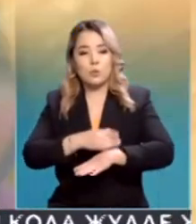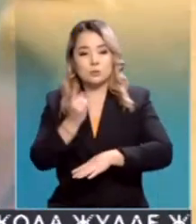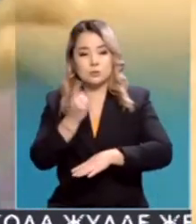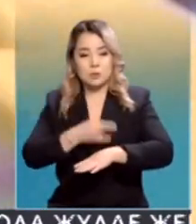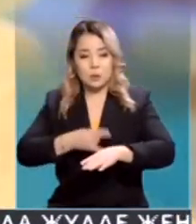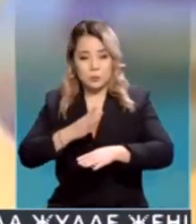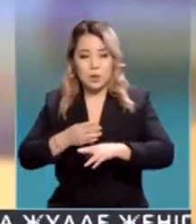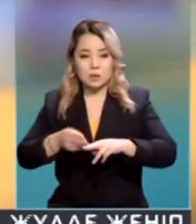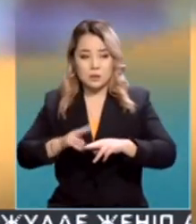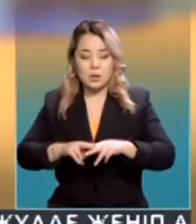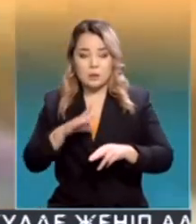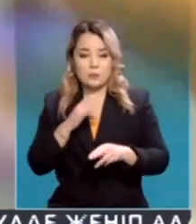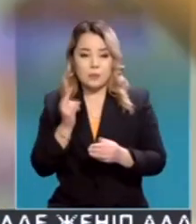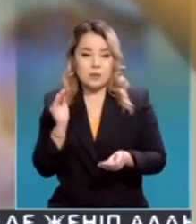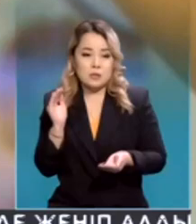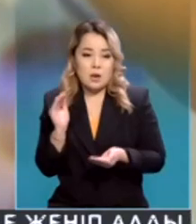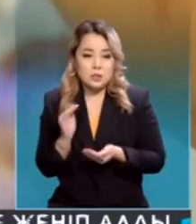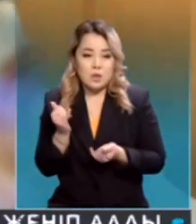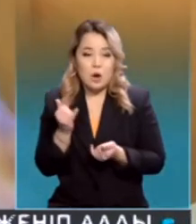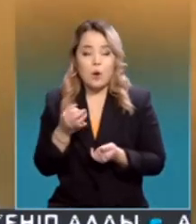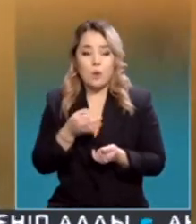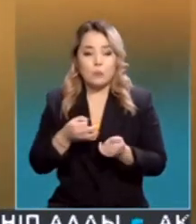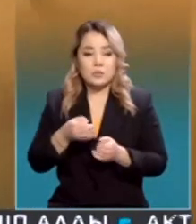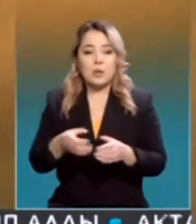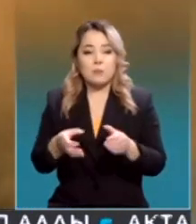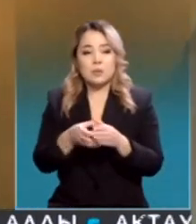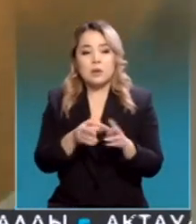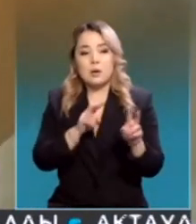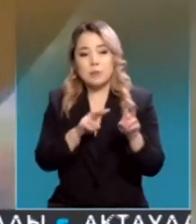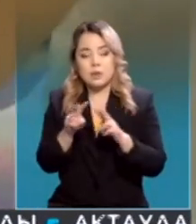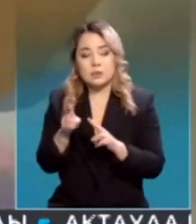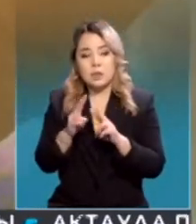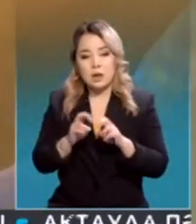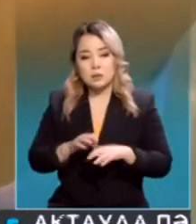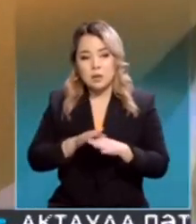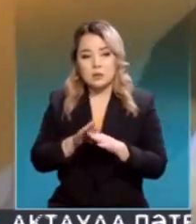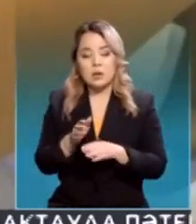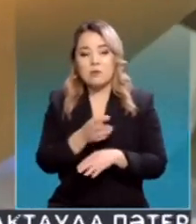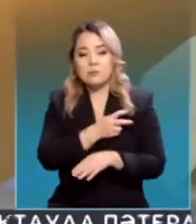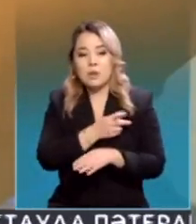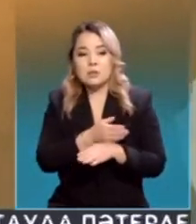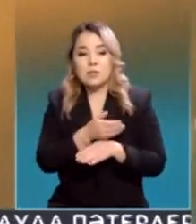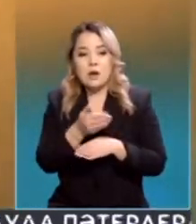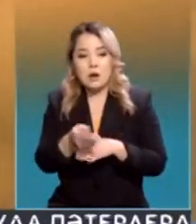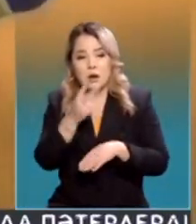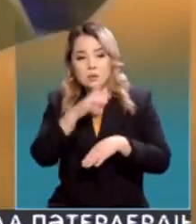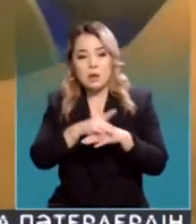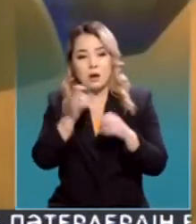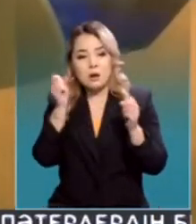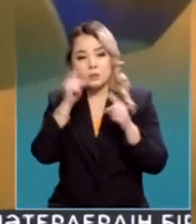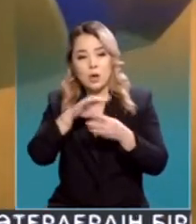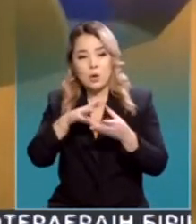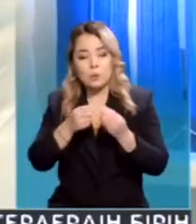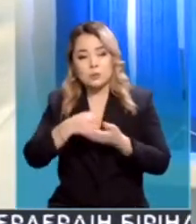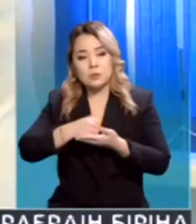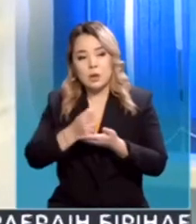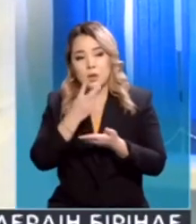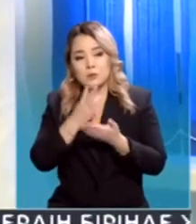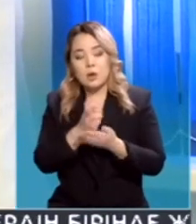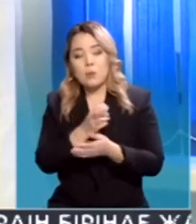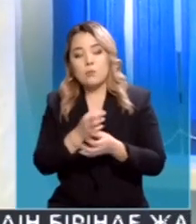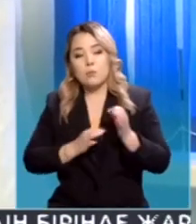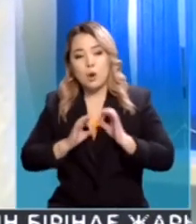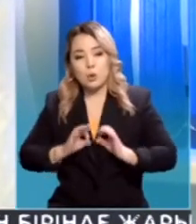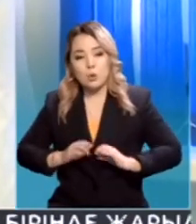кесіледі. Облыстық медициналық бақылау департаменті сараптама жасап, дәрігерлердің кеш қимылдағанын анықтаған сараптама қорытындысы